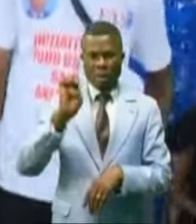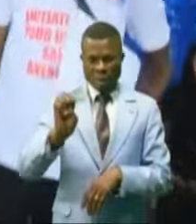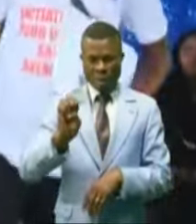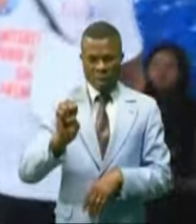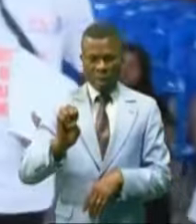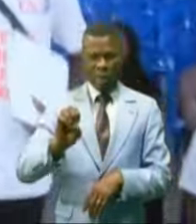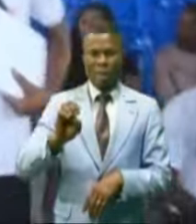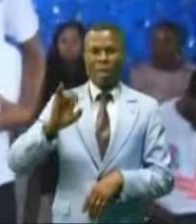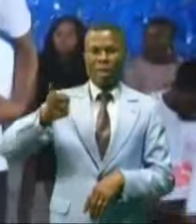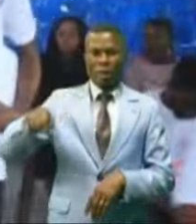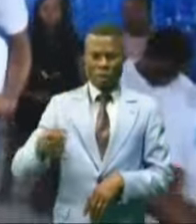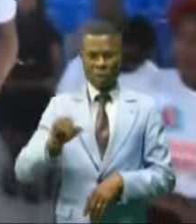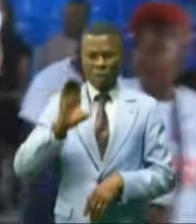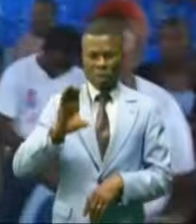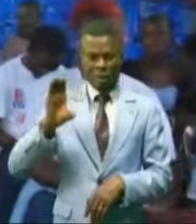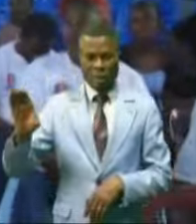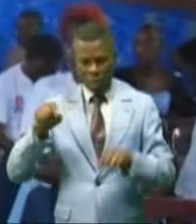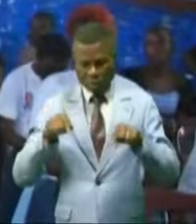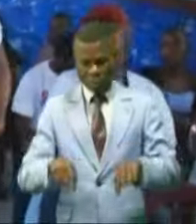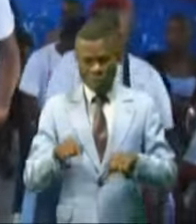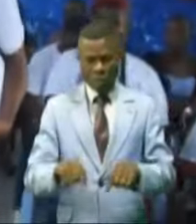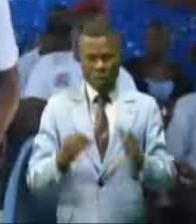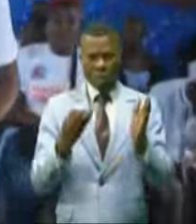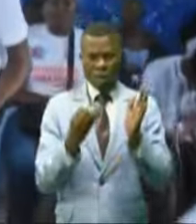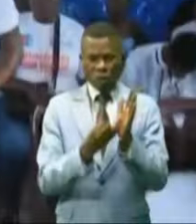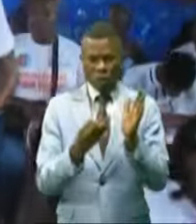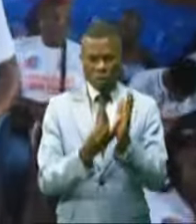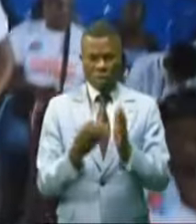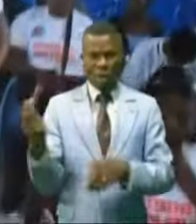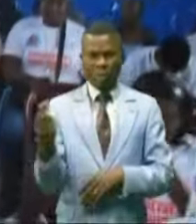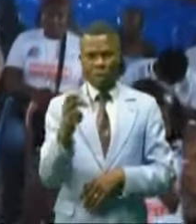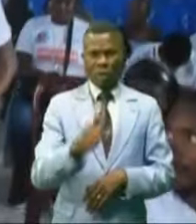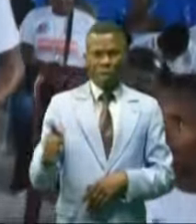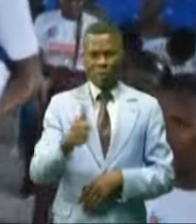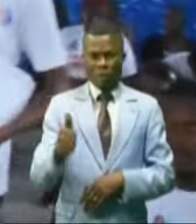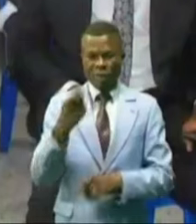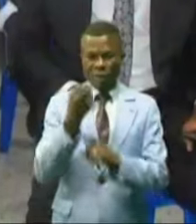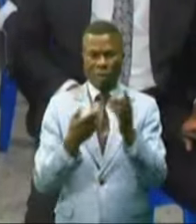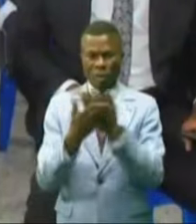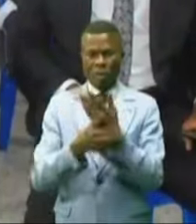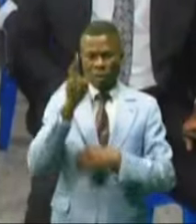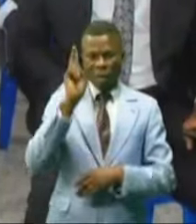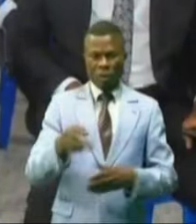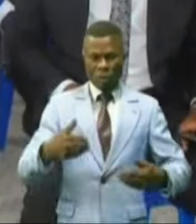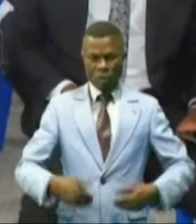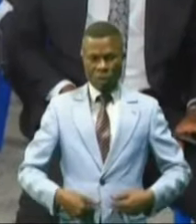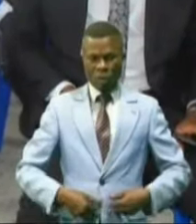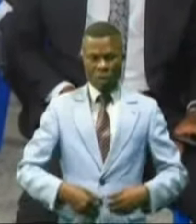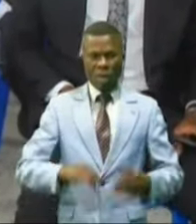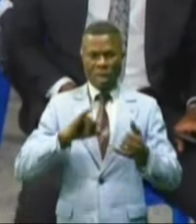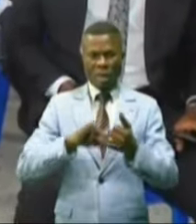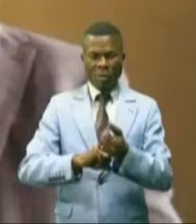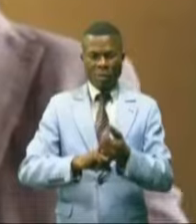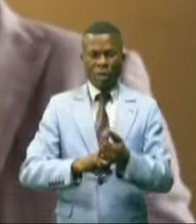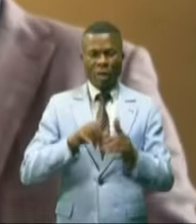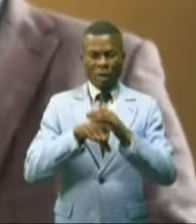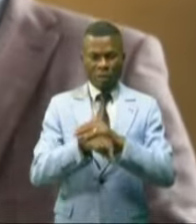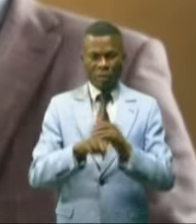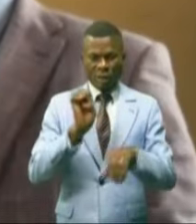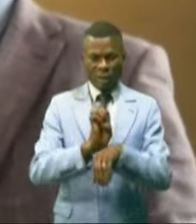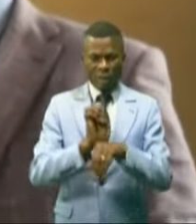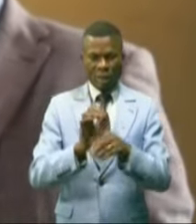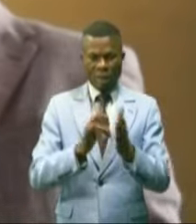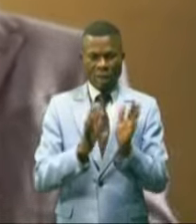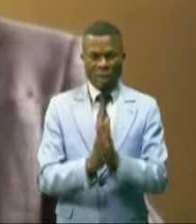quartier 3. C'était les tours, ce dimanche 21 juillet 2024, de 200 jeunes futurs mariés, fidèles de l'église catholique